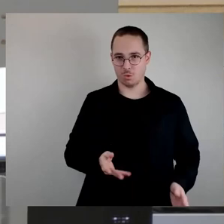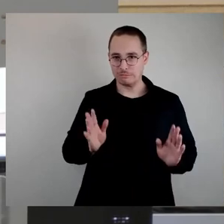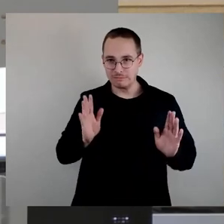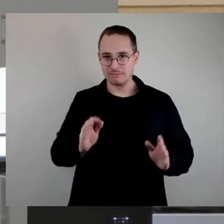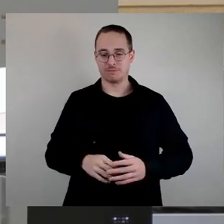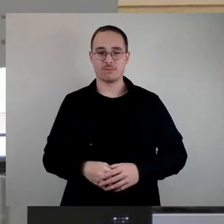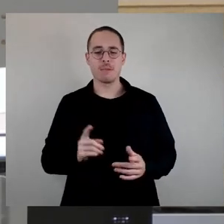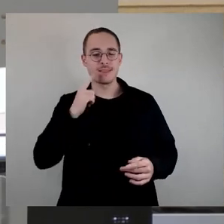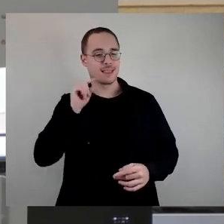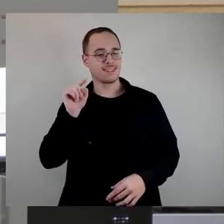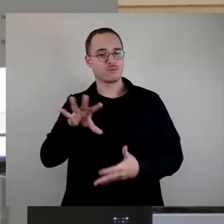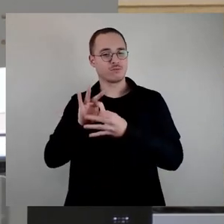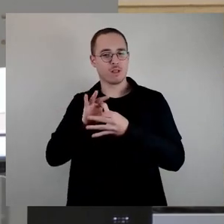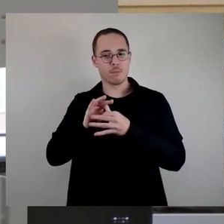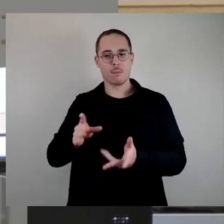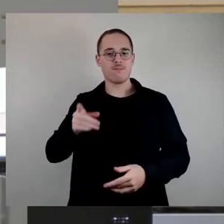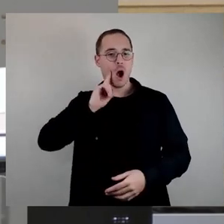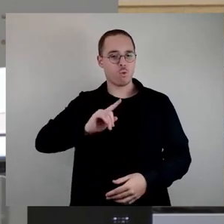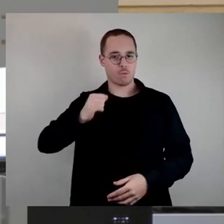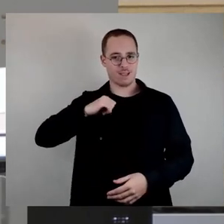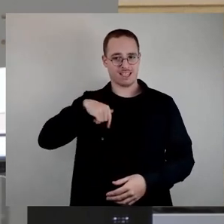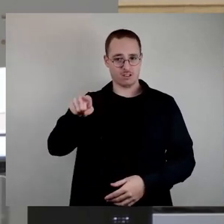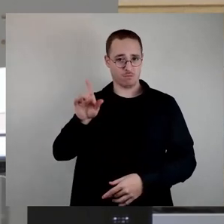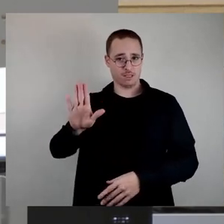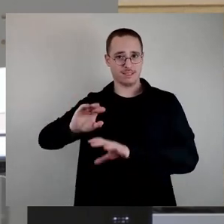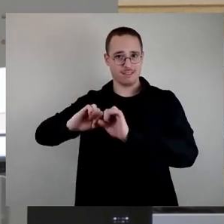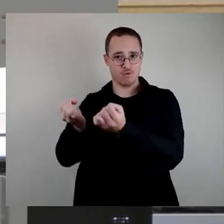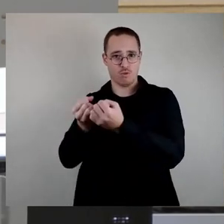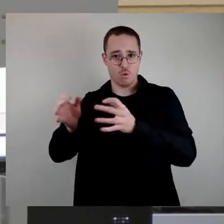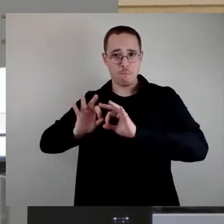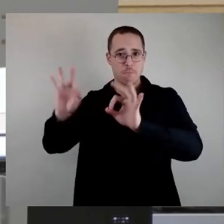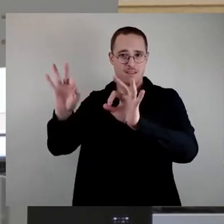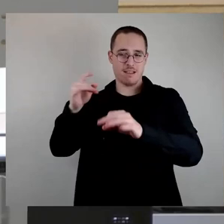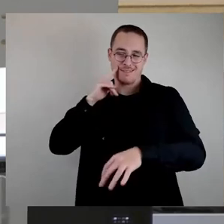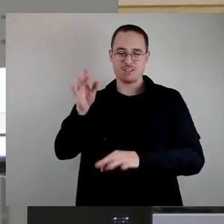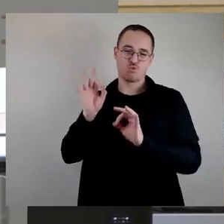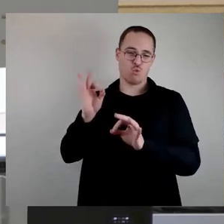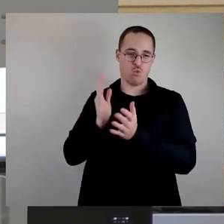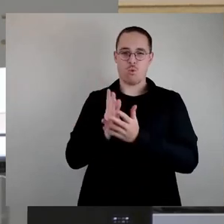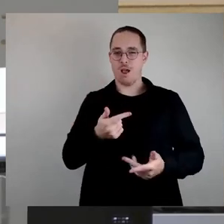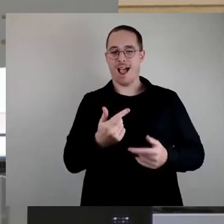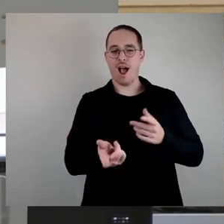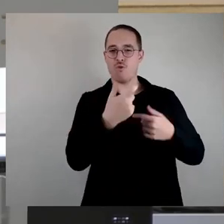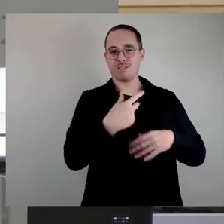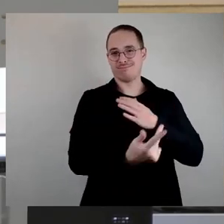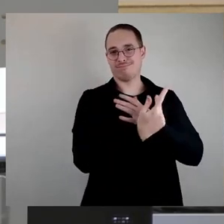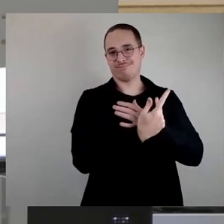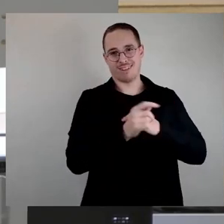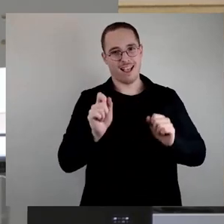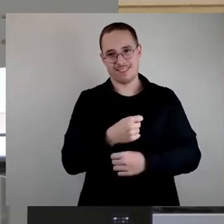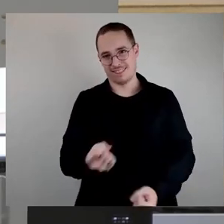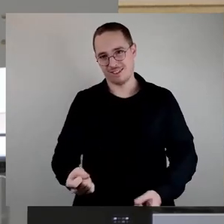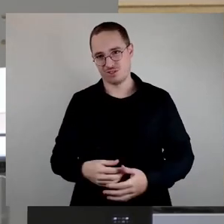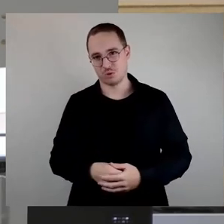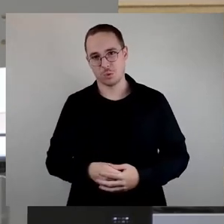und Frauen geht, ist die Gruppe, die mich für ein Lob der CDU kritisieren würde und die Gruppe, die mich für eine Bevorteilung von Frauen